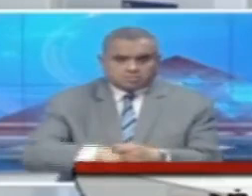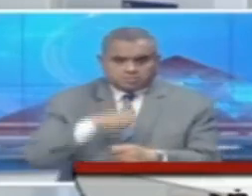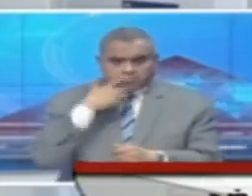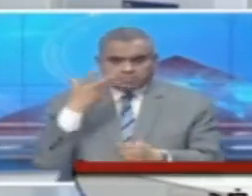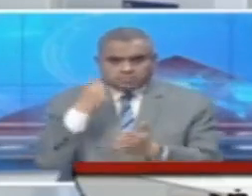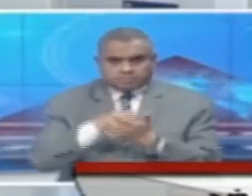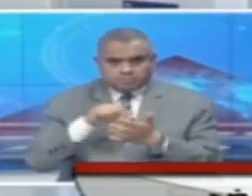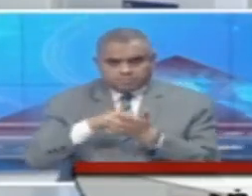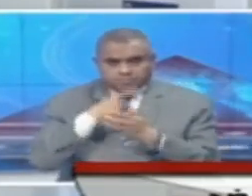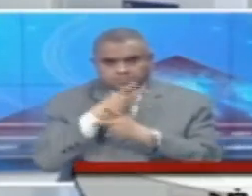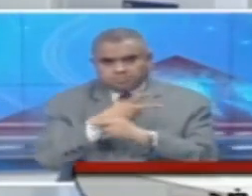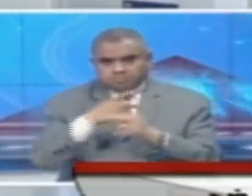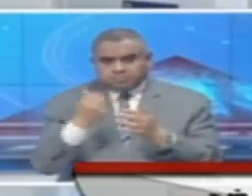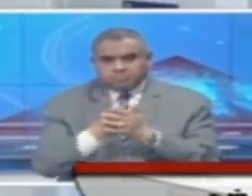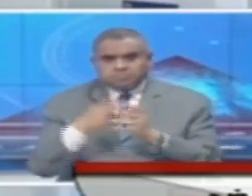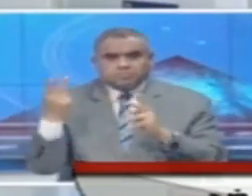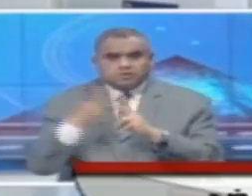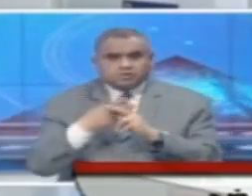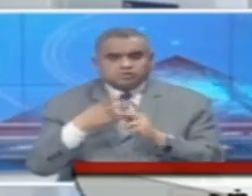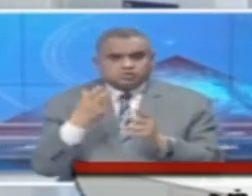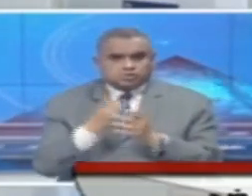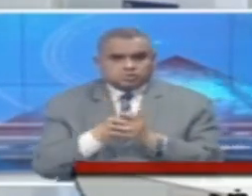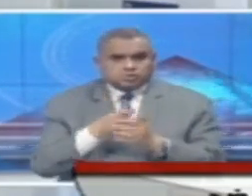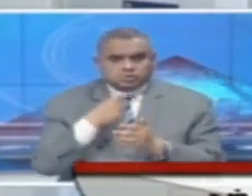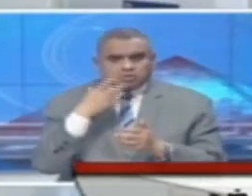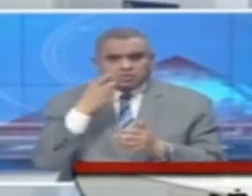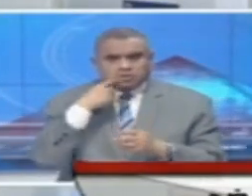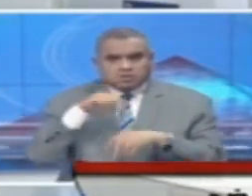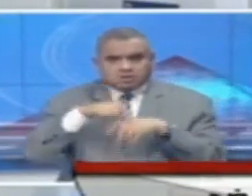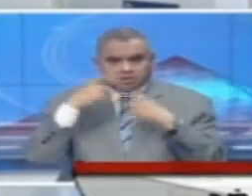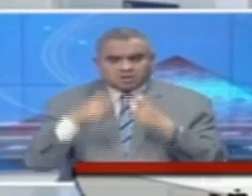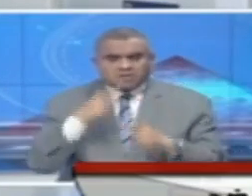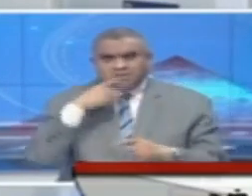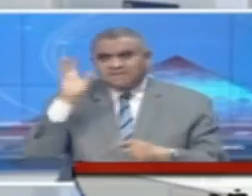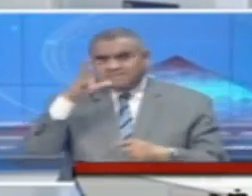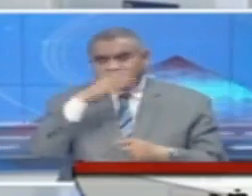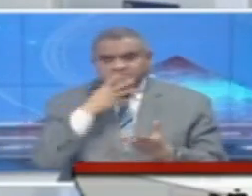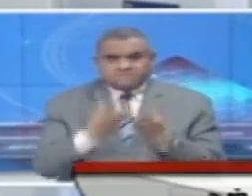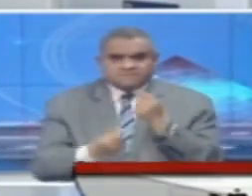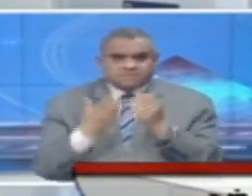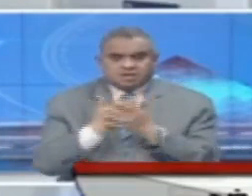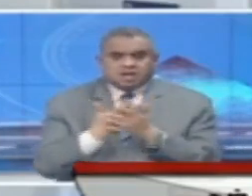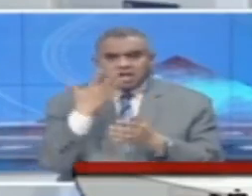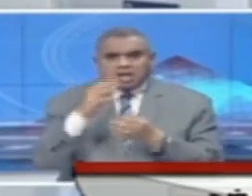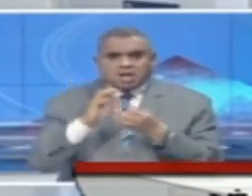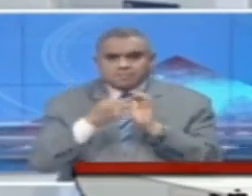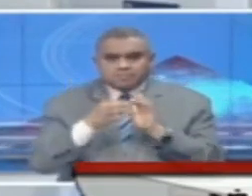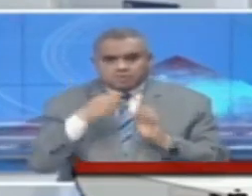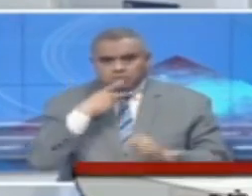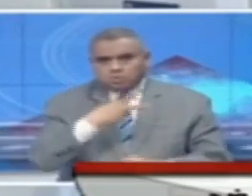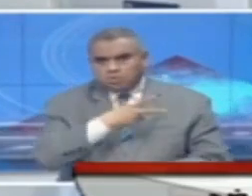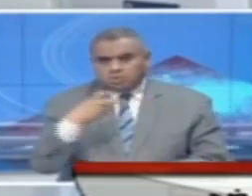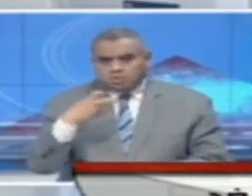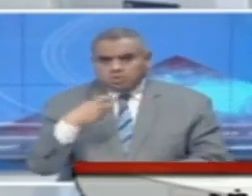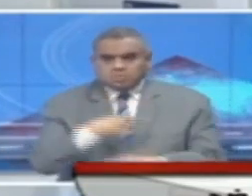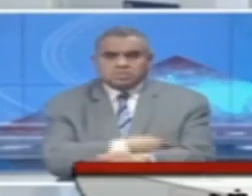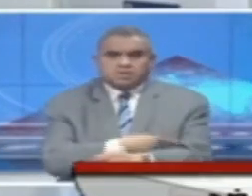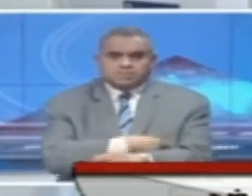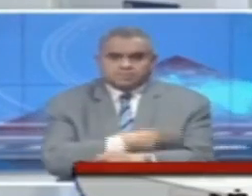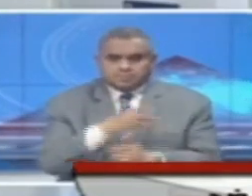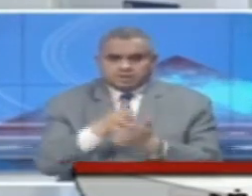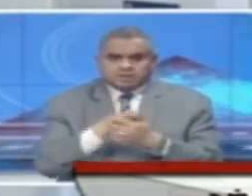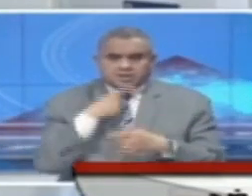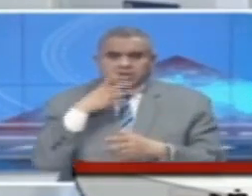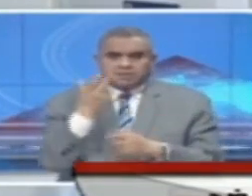لمصر من كافة التطعيمات سواء من أسترازينيكا أو سينيفار إلى 5 مليون و200 جرعة من